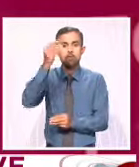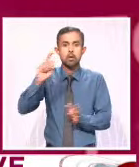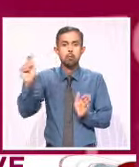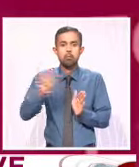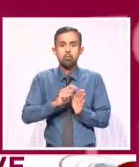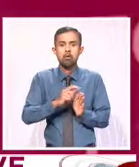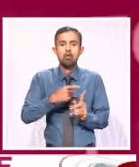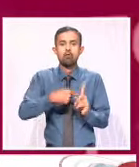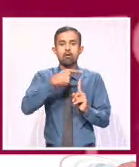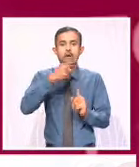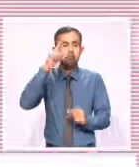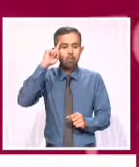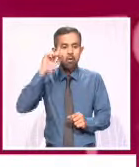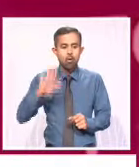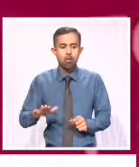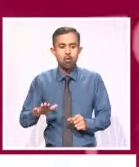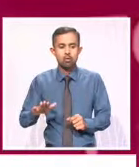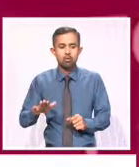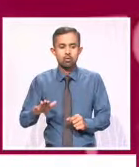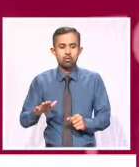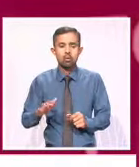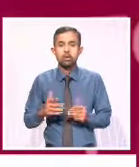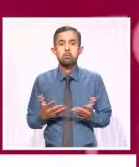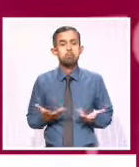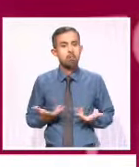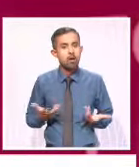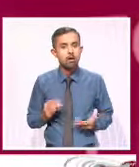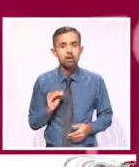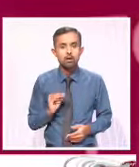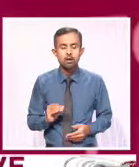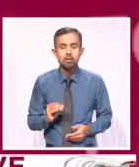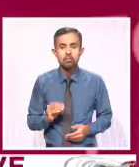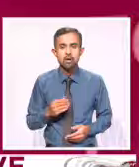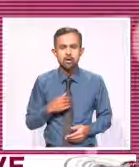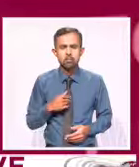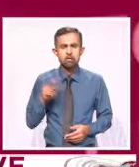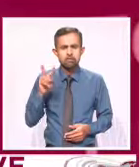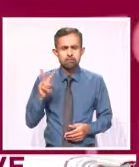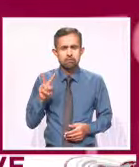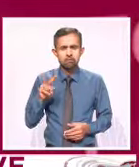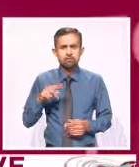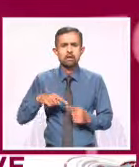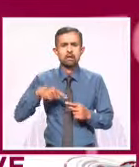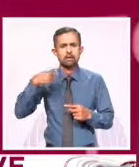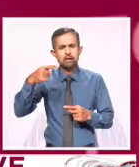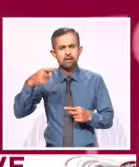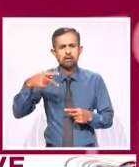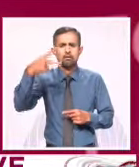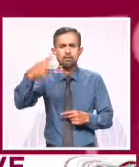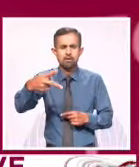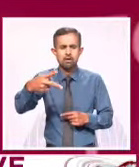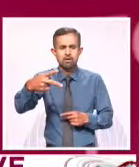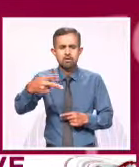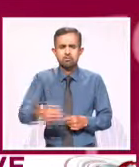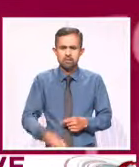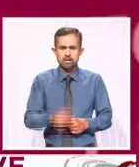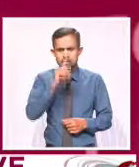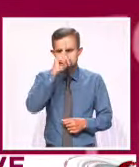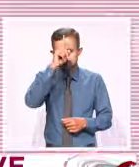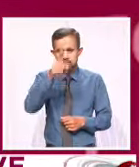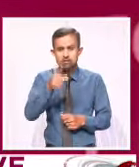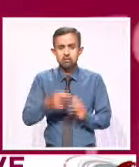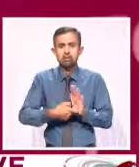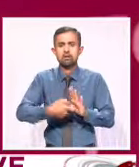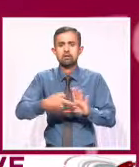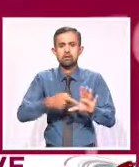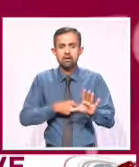ආදායම් උපදව ගන්න බලාපොරොත්තු වෙනවා. එහෙම කරගන්න බැරි වුණොත් අපි විශ්වාස කරනවා හෙට හරි අනිද්දා හරි මේ සතිය හරි කොහොම